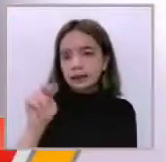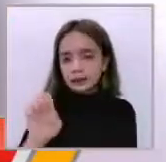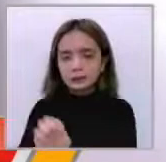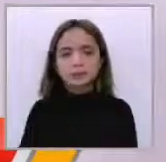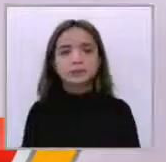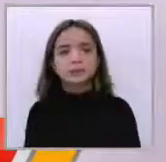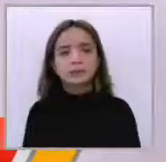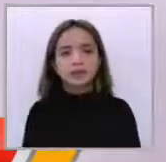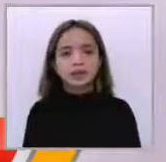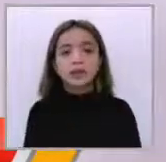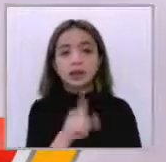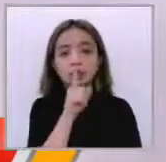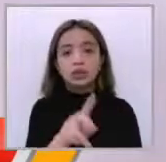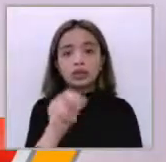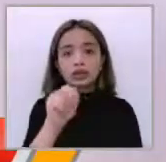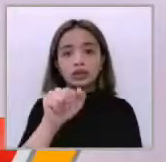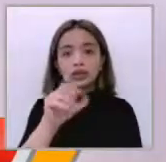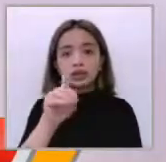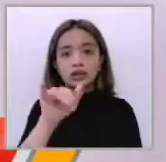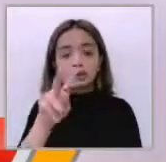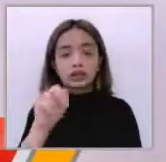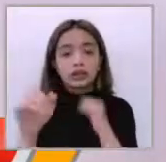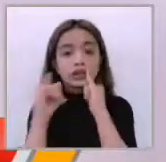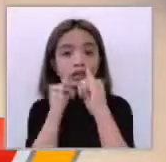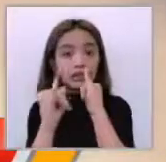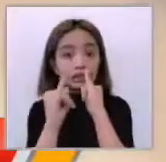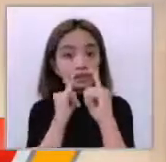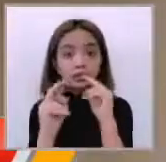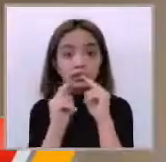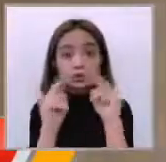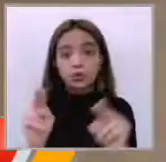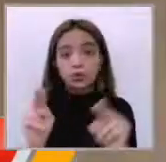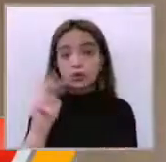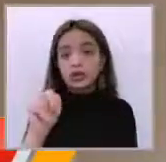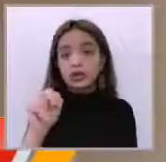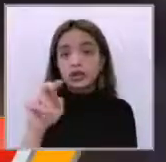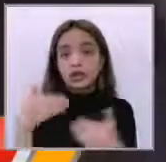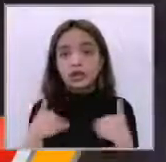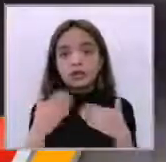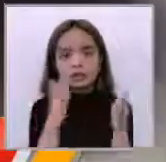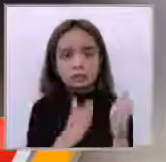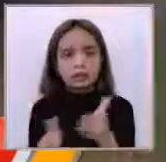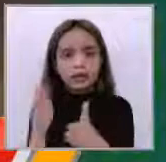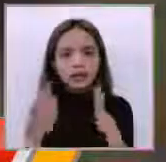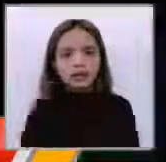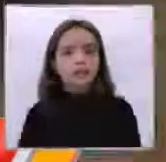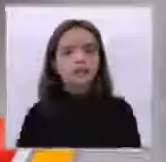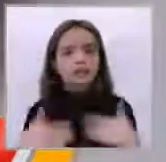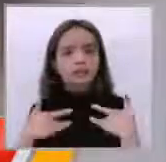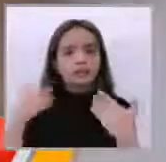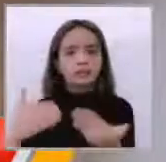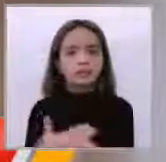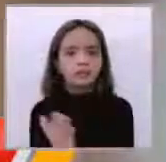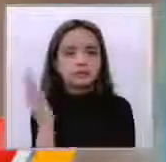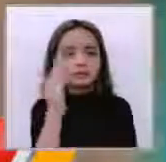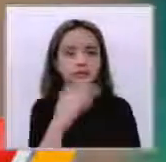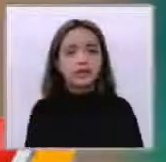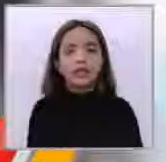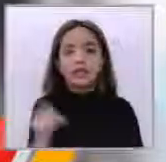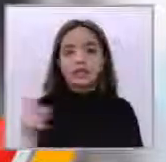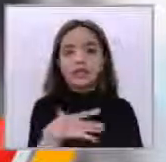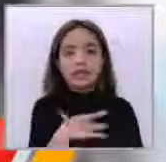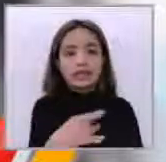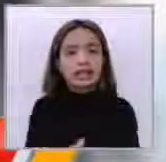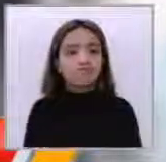Kinumpirma ni Nadine sa virtual interview ng isang news network na may plano talaga siyang tumira sa Siargao. Nais daw manirahan ni Nadine